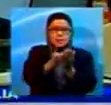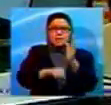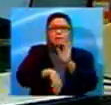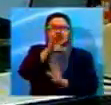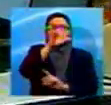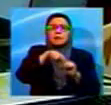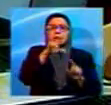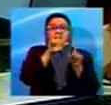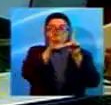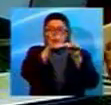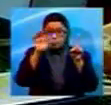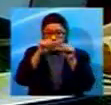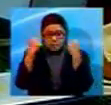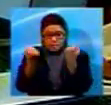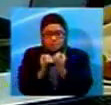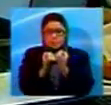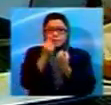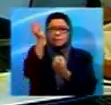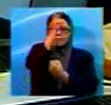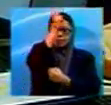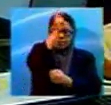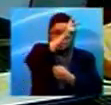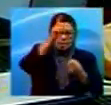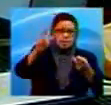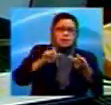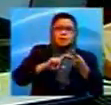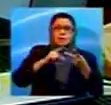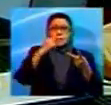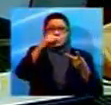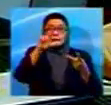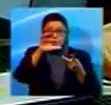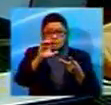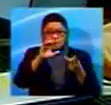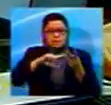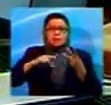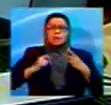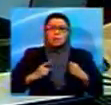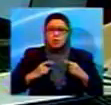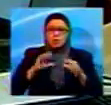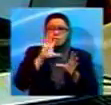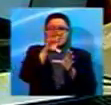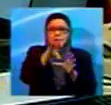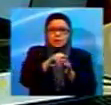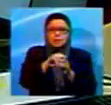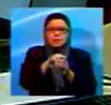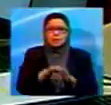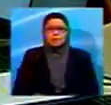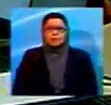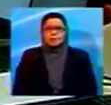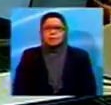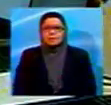Syarikat di terdiri dari agensi kerajaan dan glc serta swasta yang menyertainya Firdaus mokhtar untuk